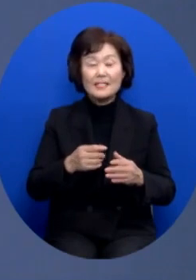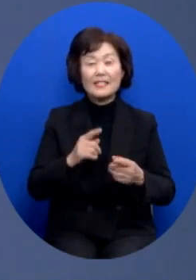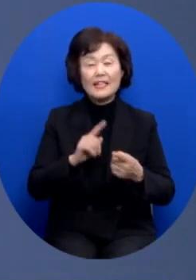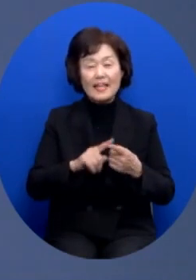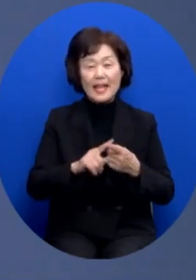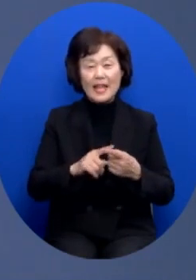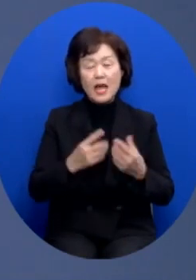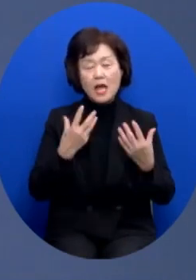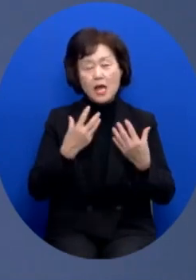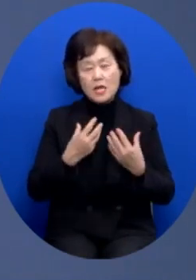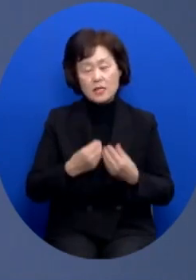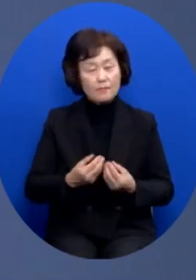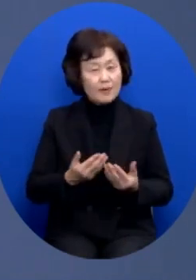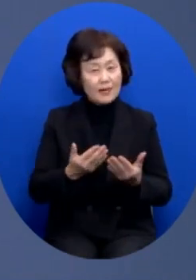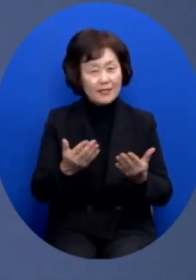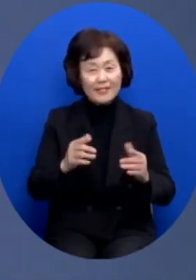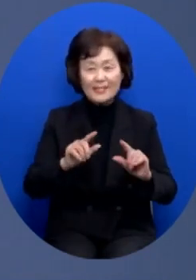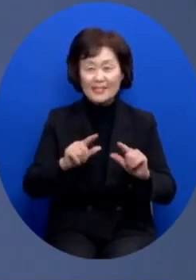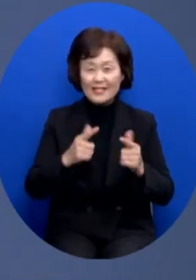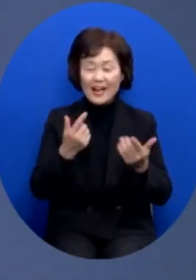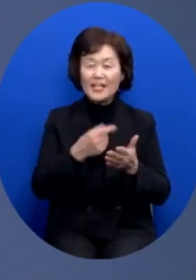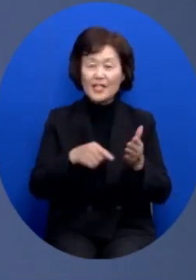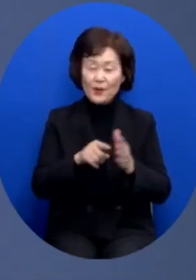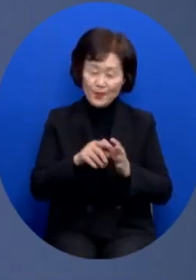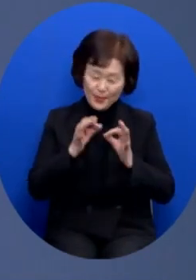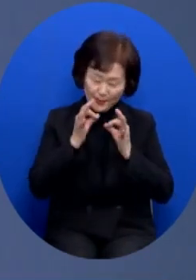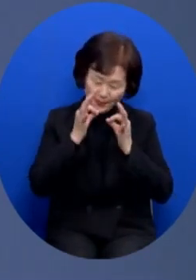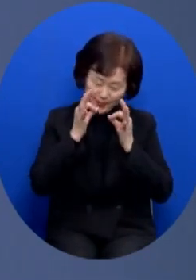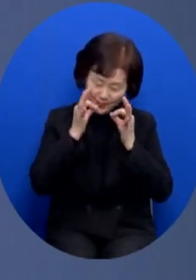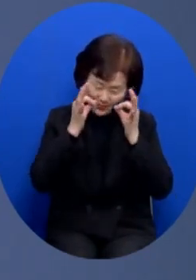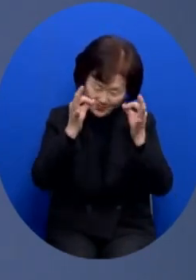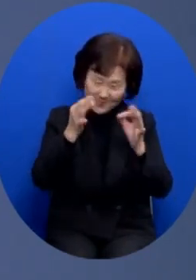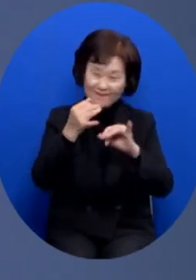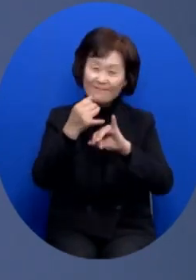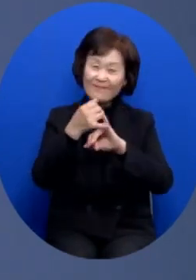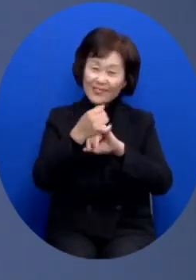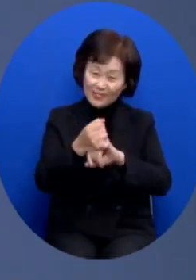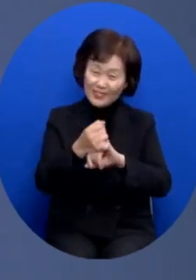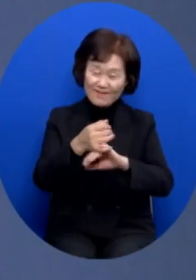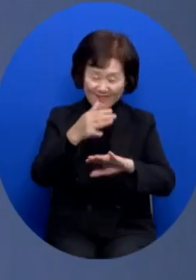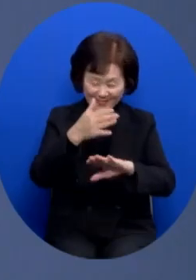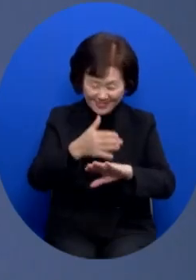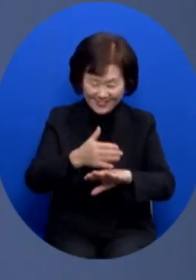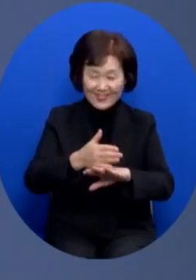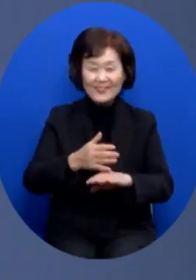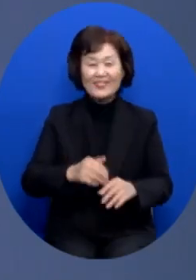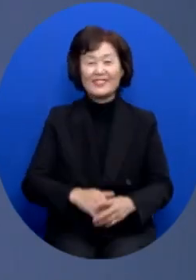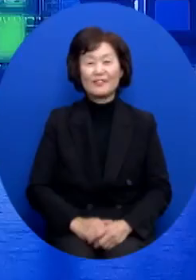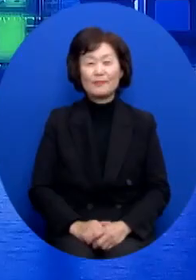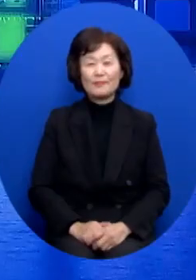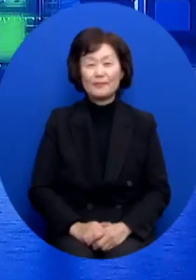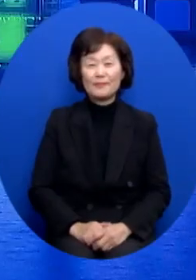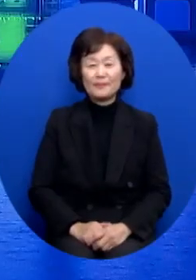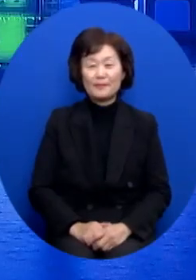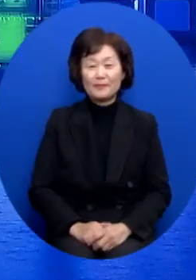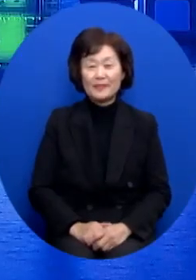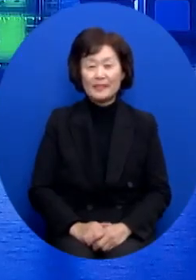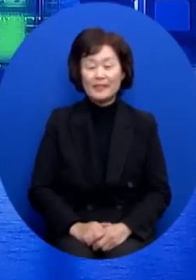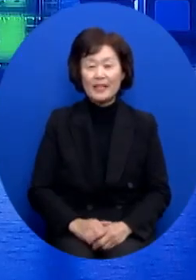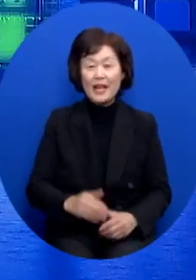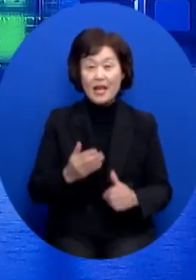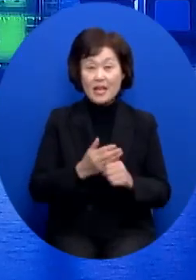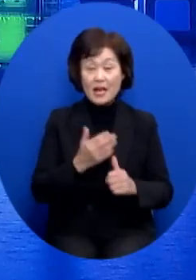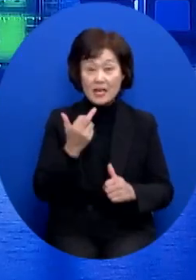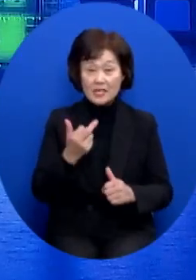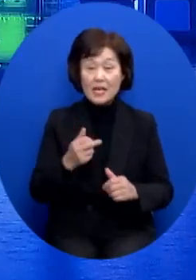않도록 어 최선의 노력을 다하겠습니다 감사합니다네 양산 지역과 더불어